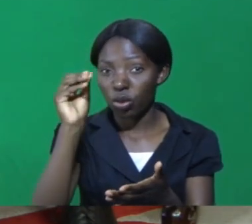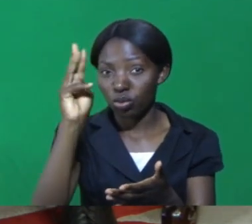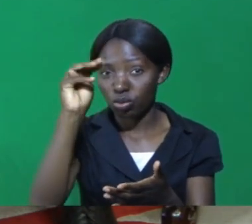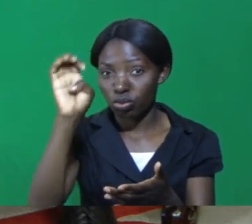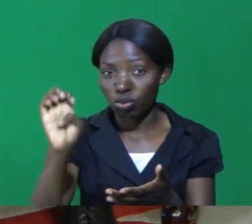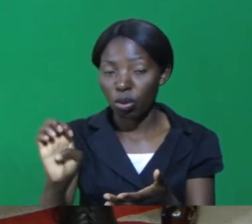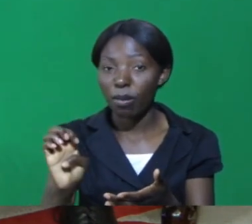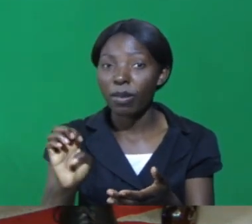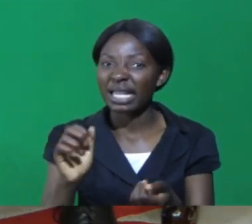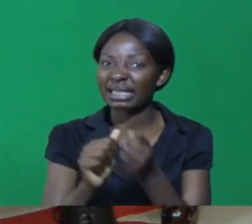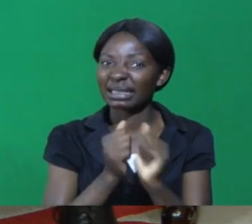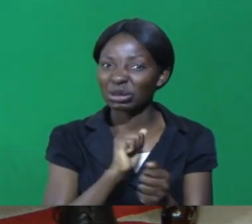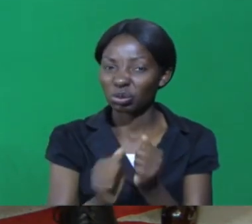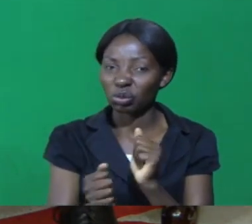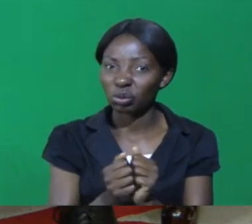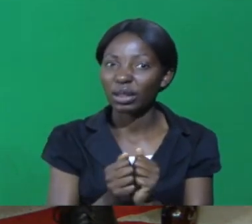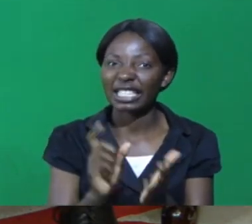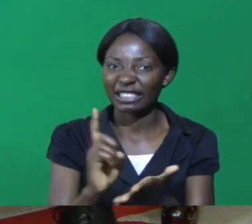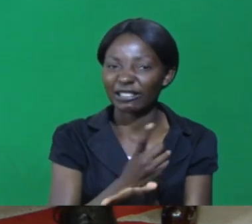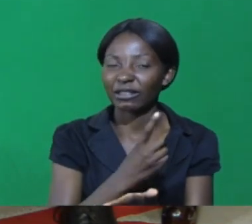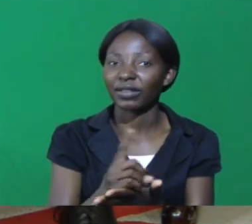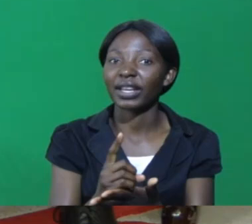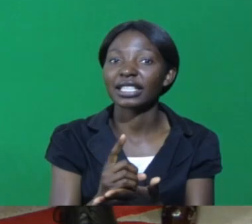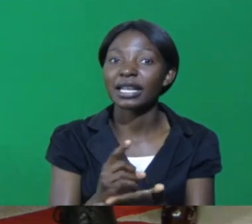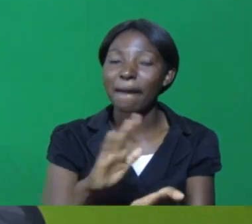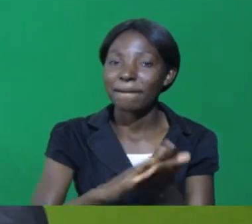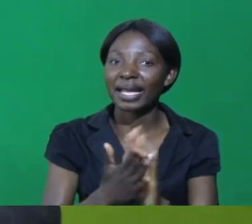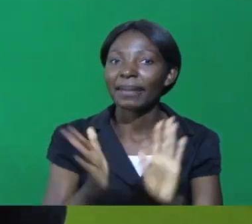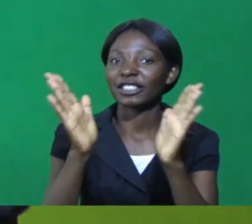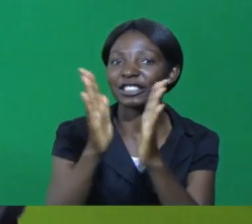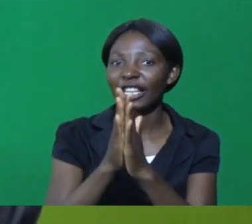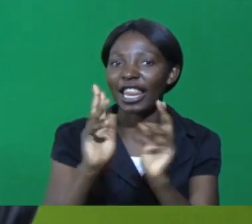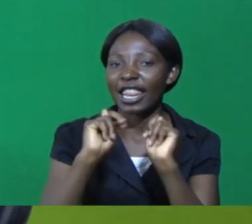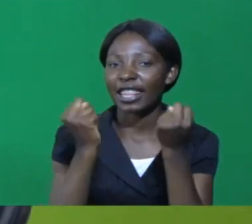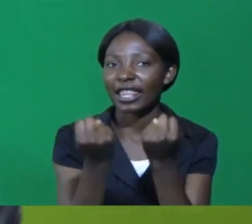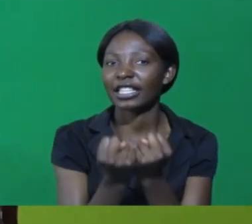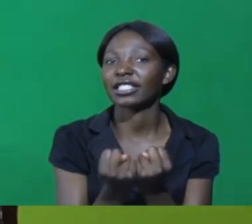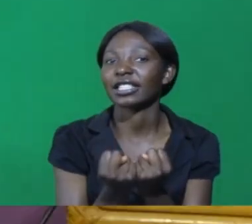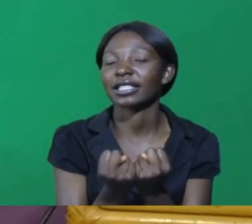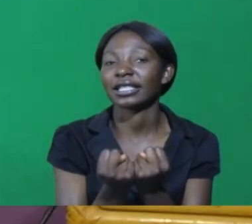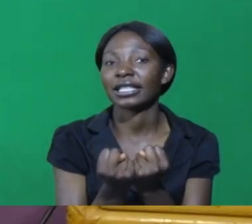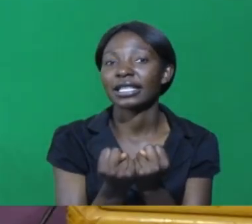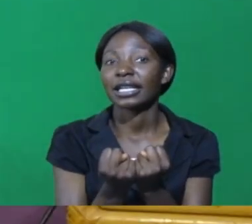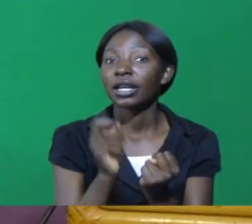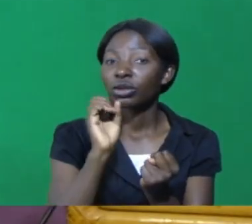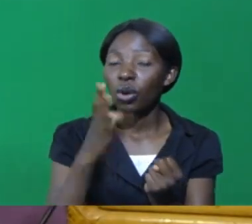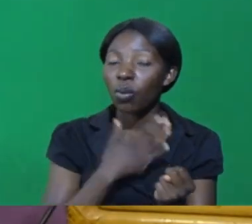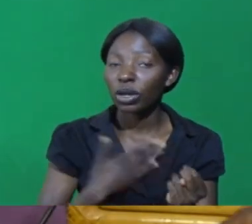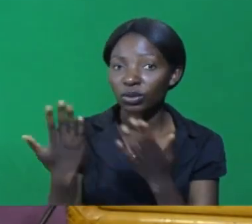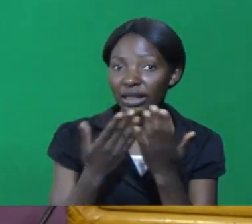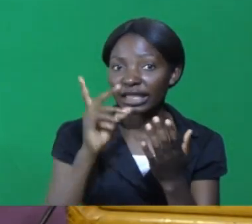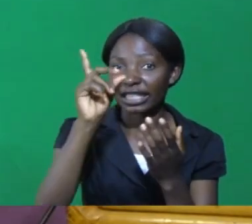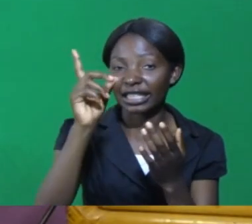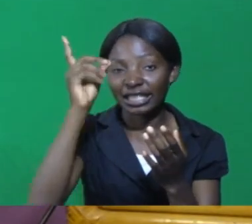yakabva yaparara ikaita madzimambo 10. Handitika. Saka ndoda kuti muverenge kuna Daniel